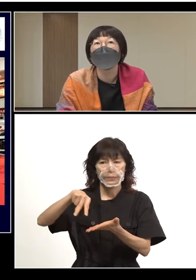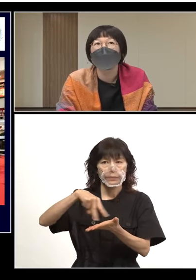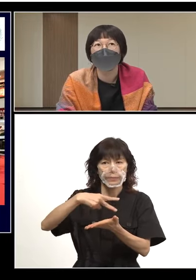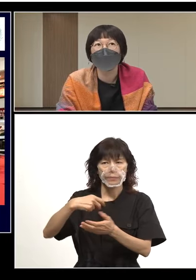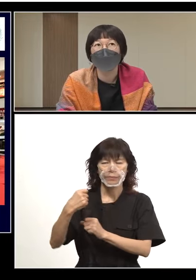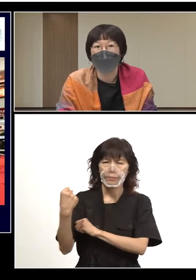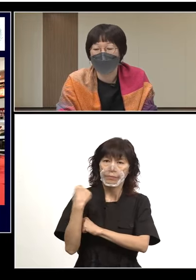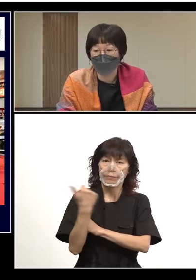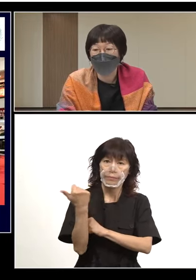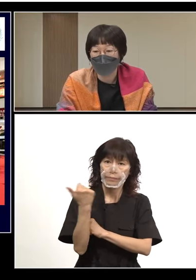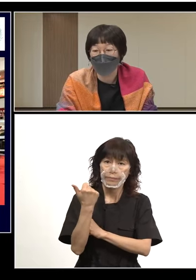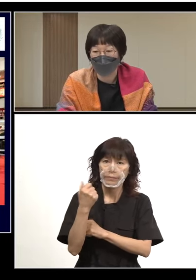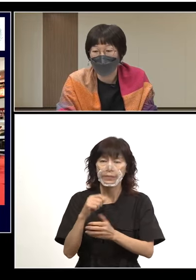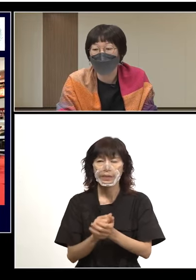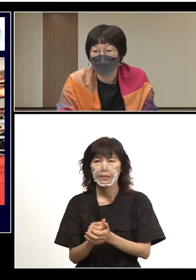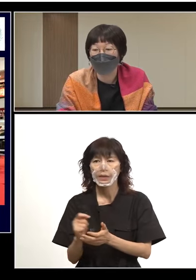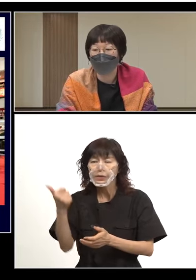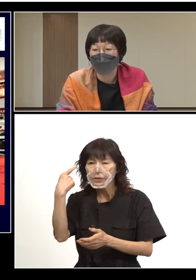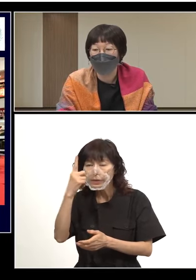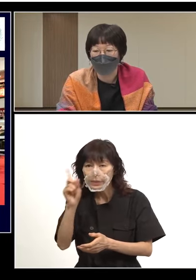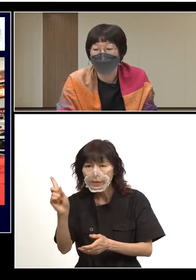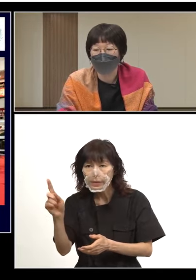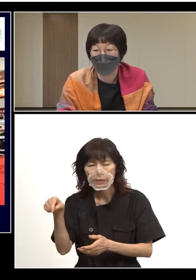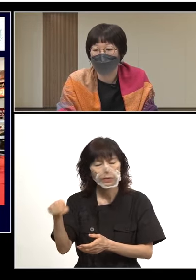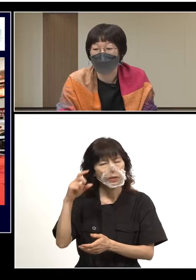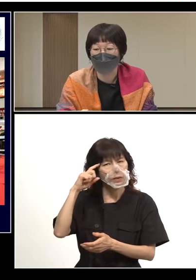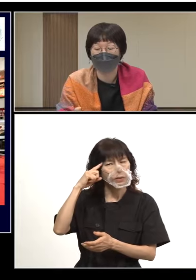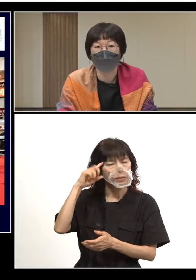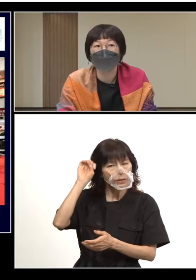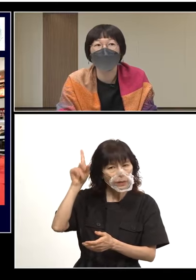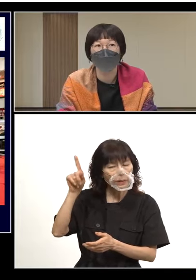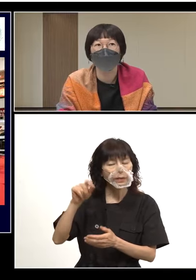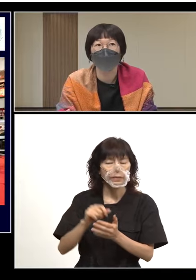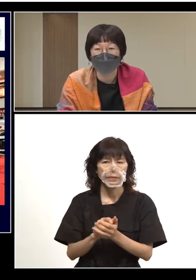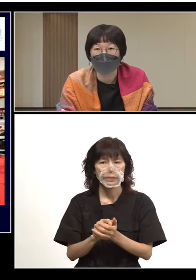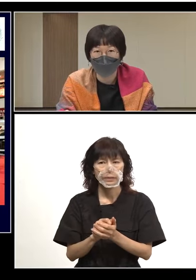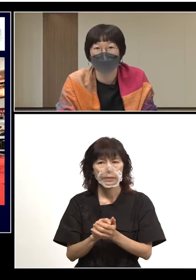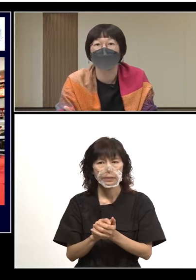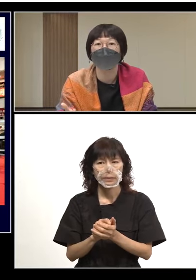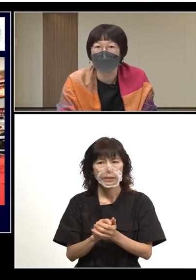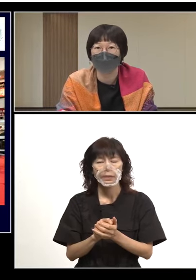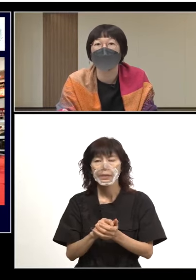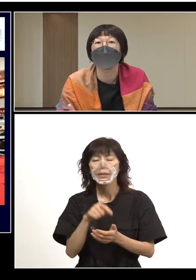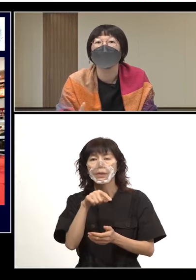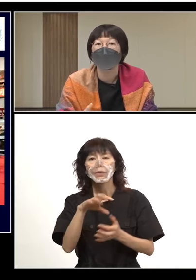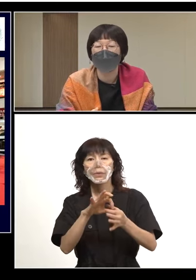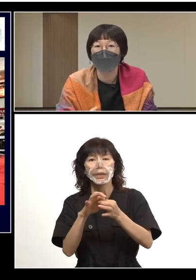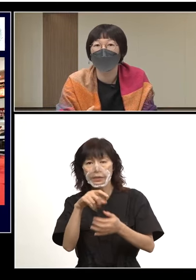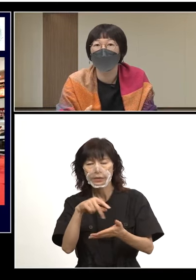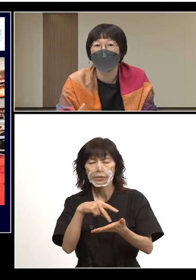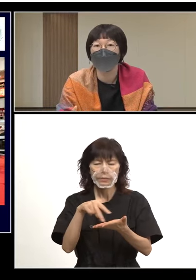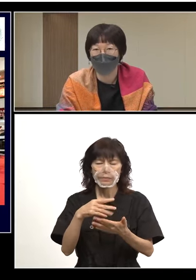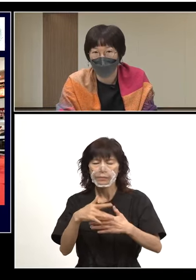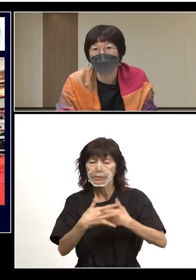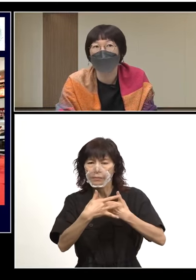能。咁本身始創人咧，佢嘅諗法就係我哋係咪可以將 contact improv 呢一樣嘢帶到